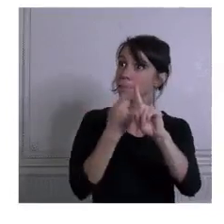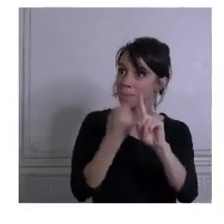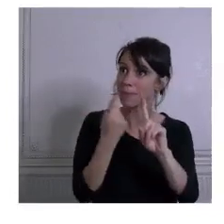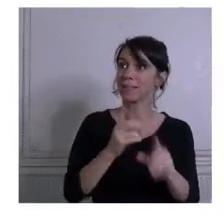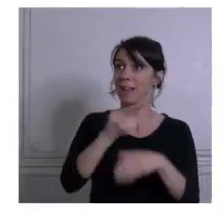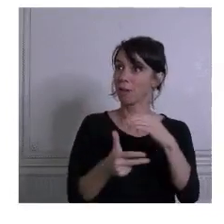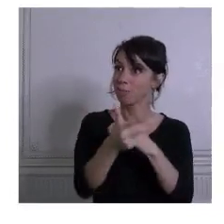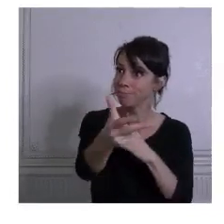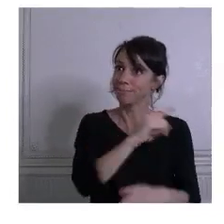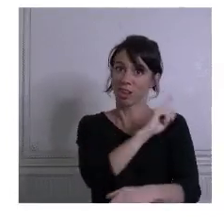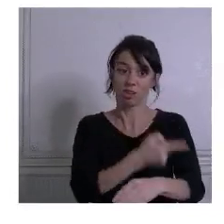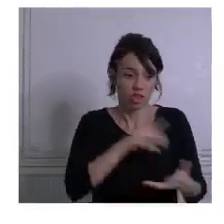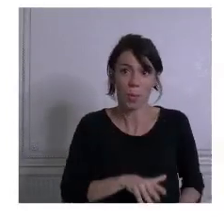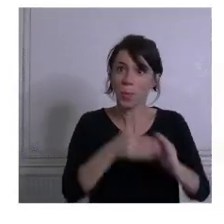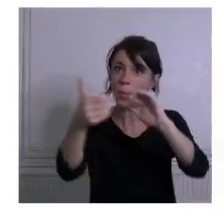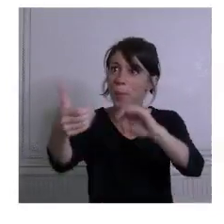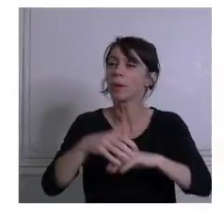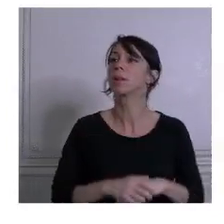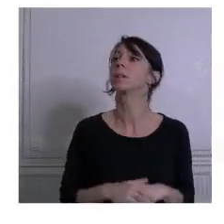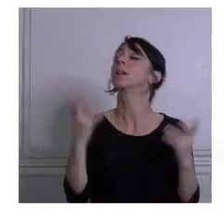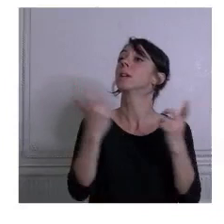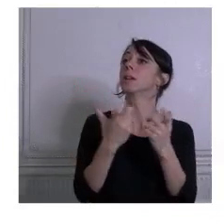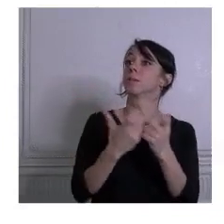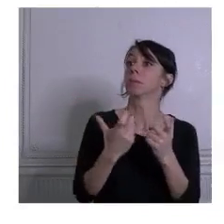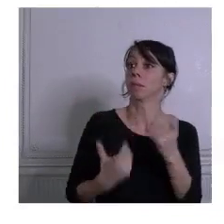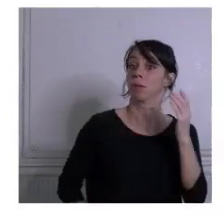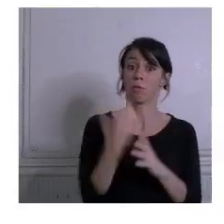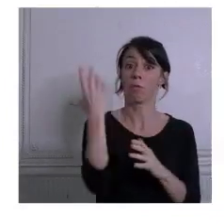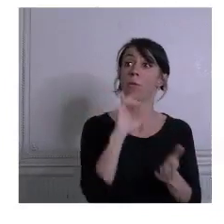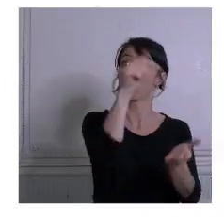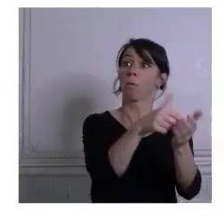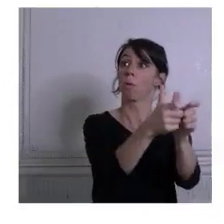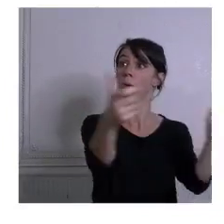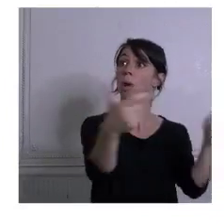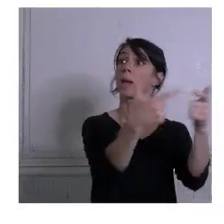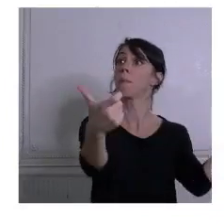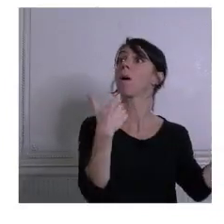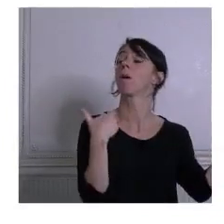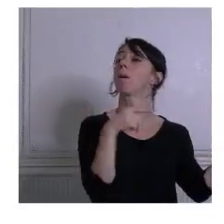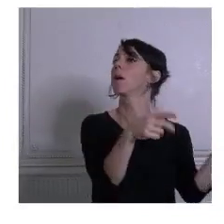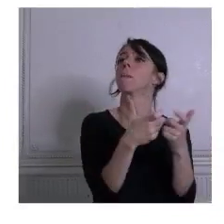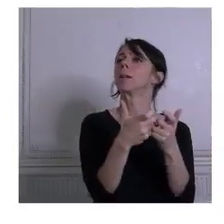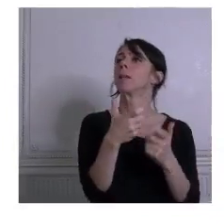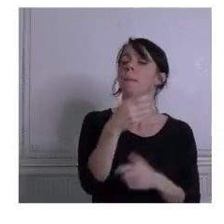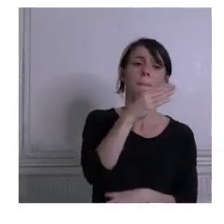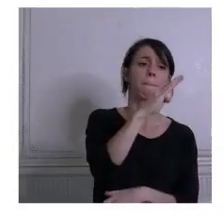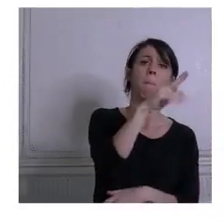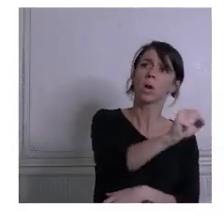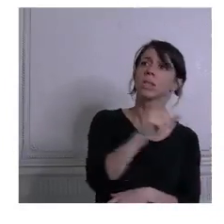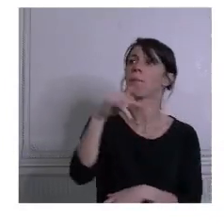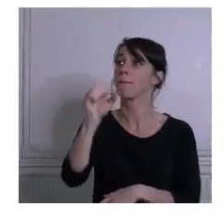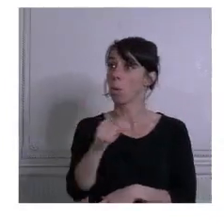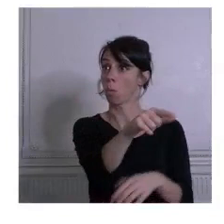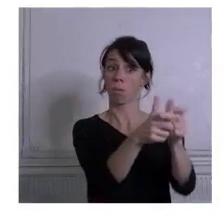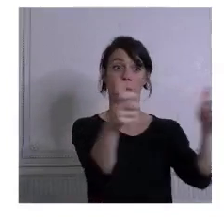motion qui a été demandée pour envoyer au gouvernement. J'aurais souhaité effectivement qu'on puisse le faire. Mais vous avez dit qu'en tant que républicain, vous attendiez